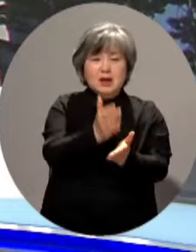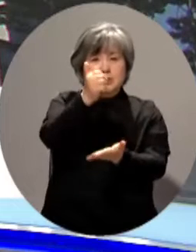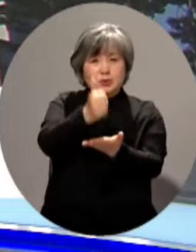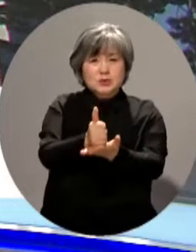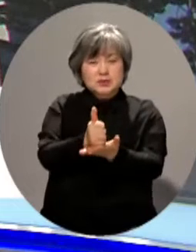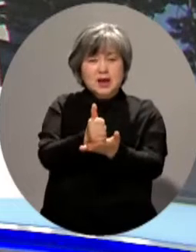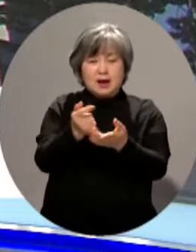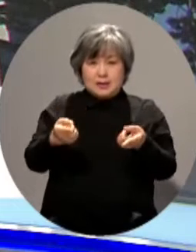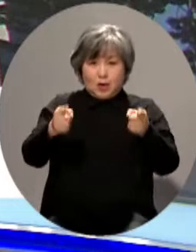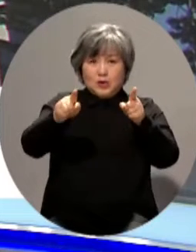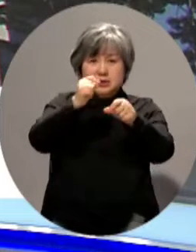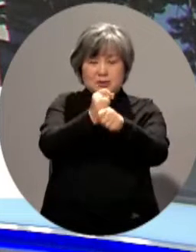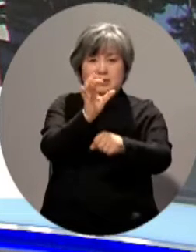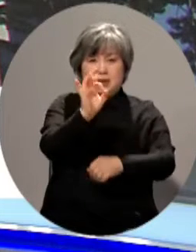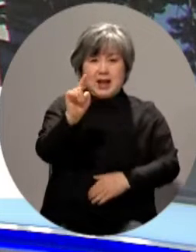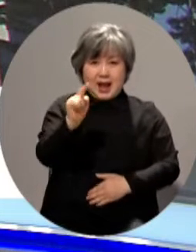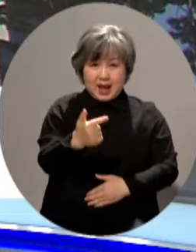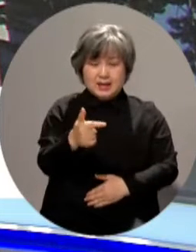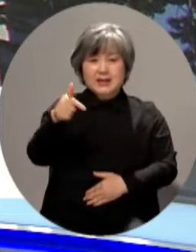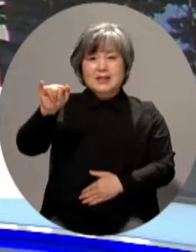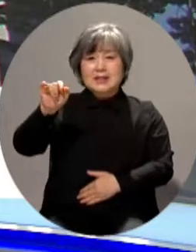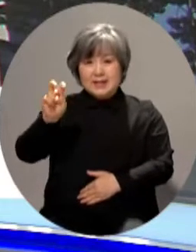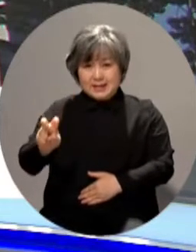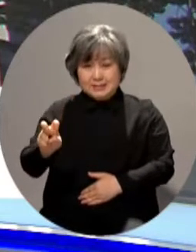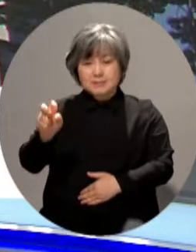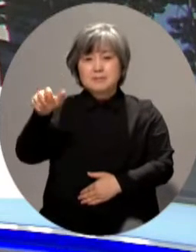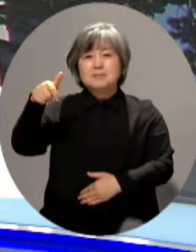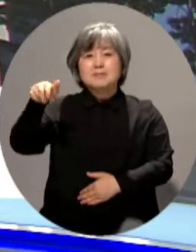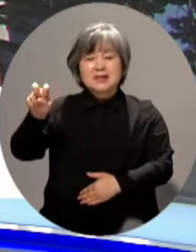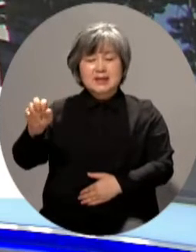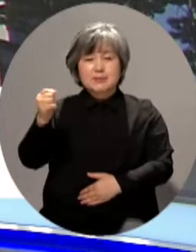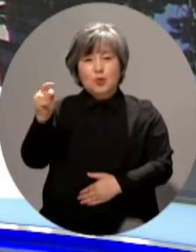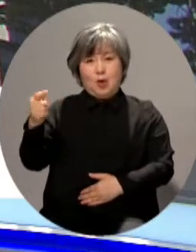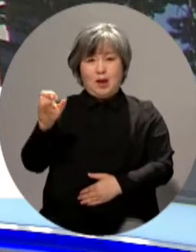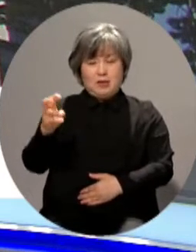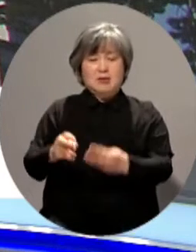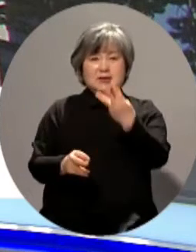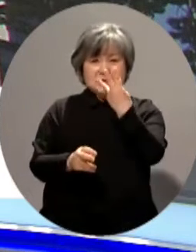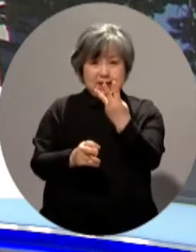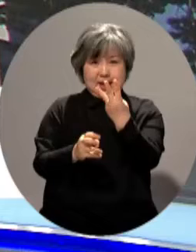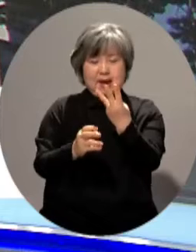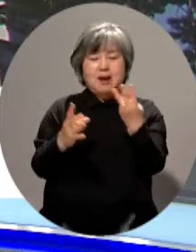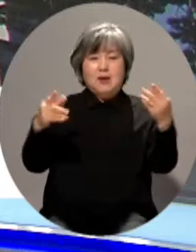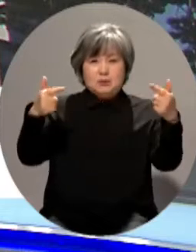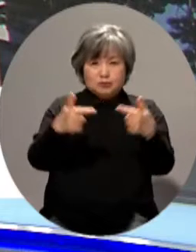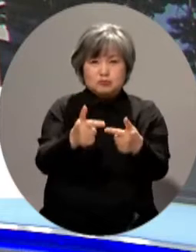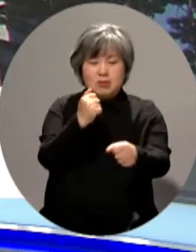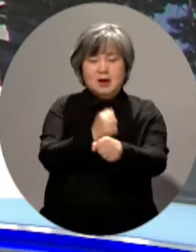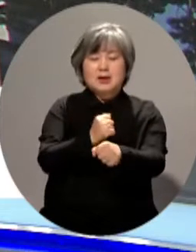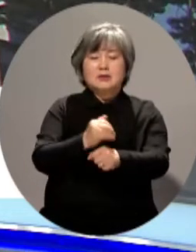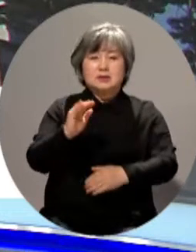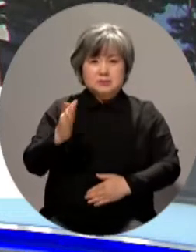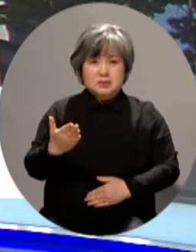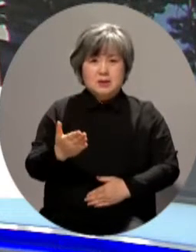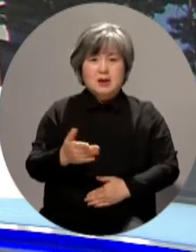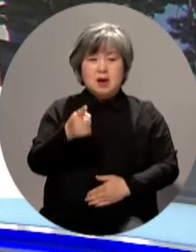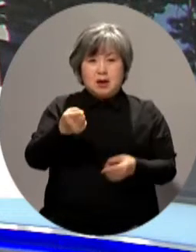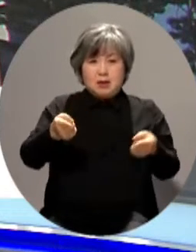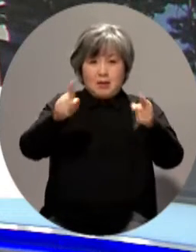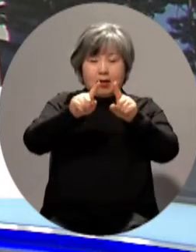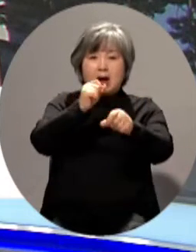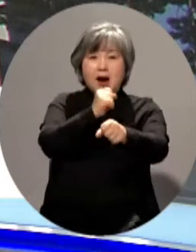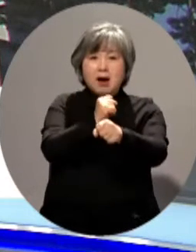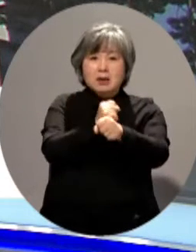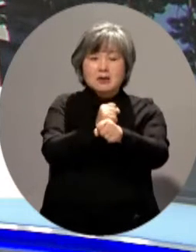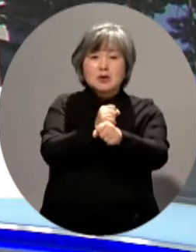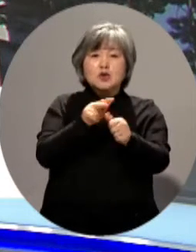후보 경선을 아누 0 김윤덕 우연 그리고 김관영 전 의원으로 3배수 로 압축해 치르기로 했습니다 경선에 나설